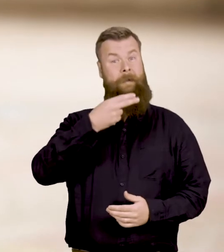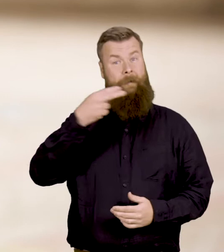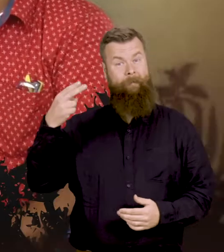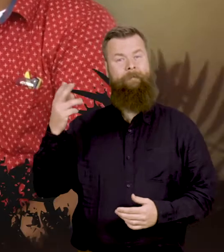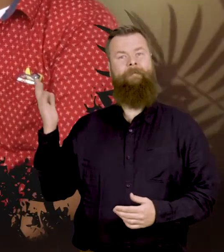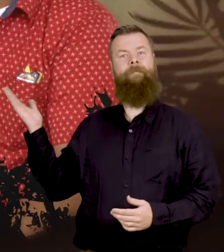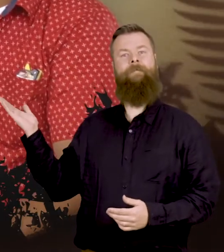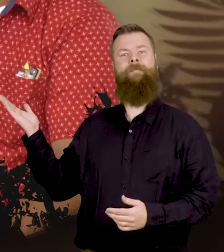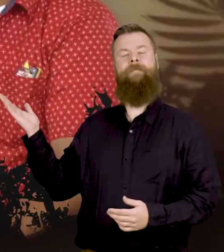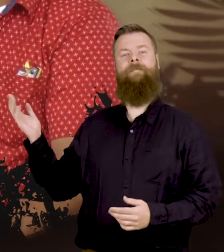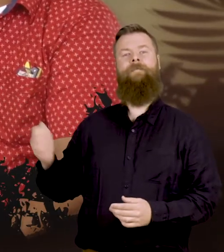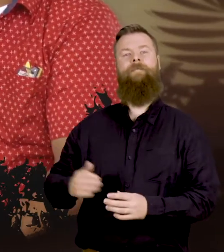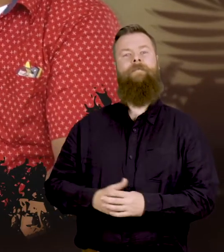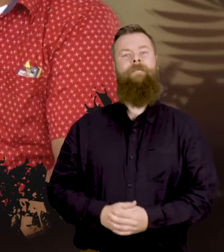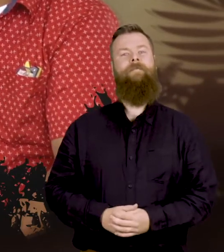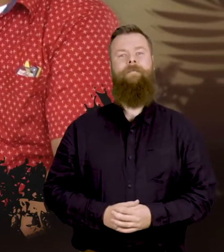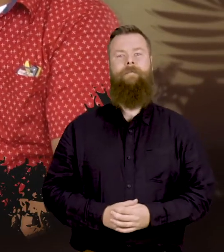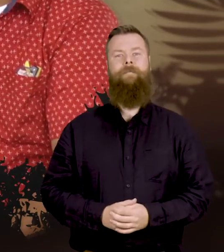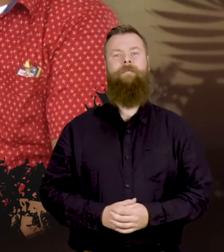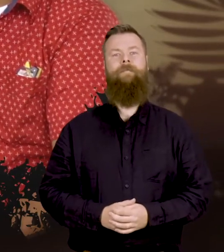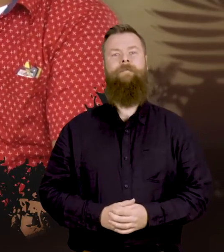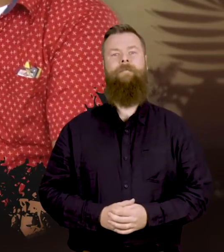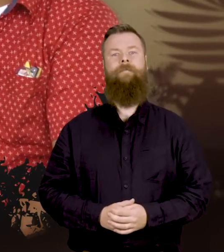Je m'appelle Maurizio.